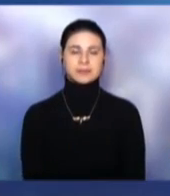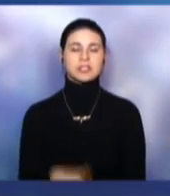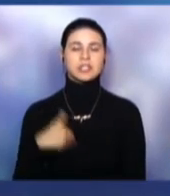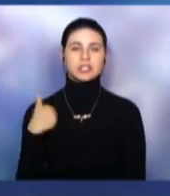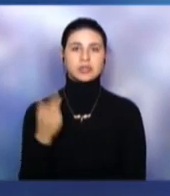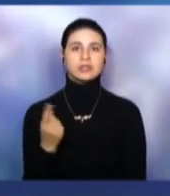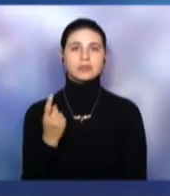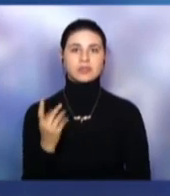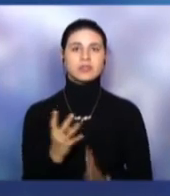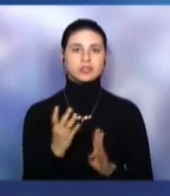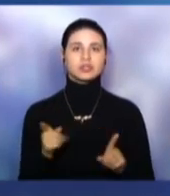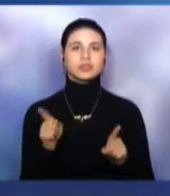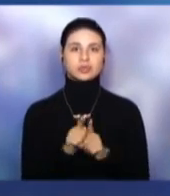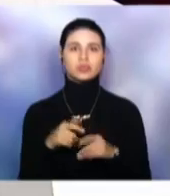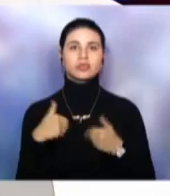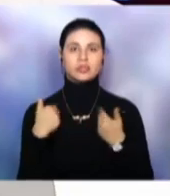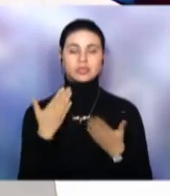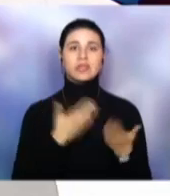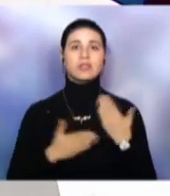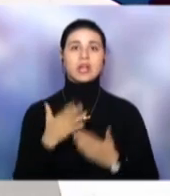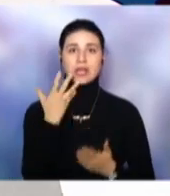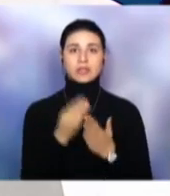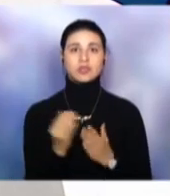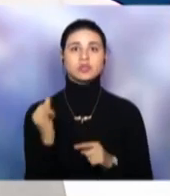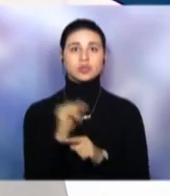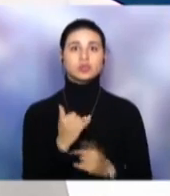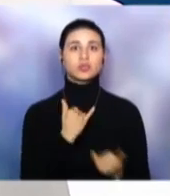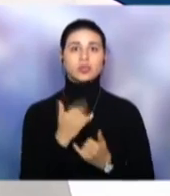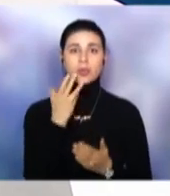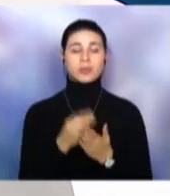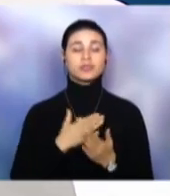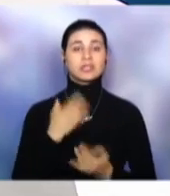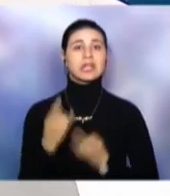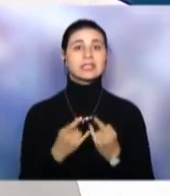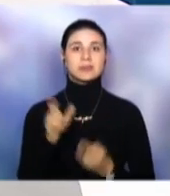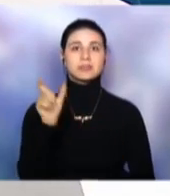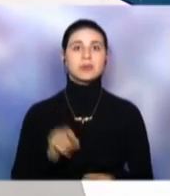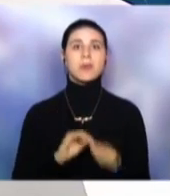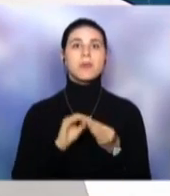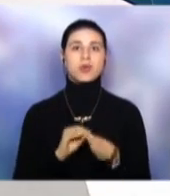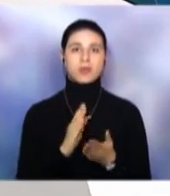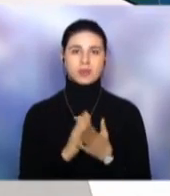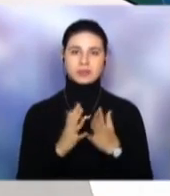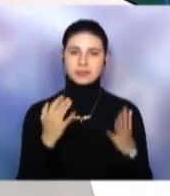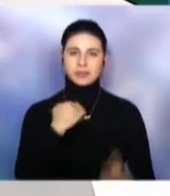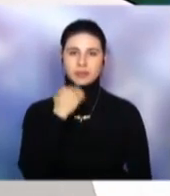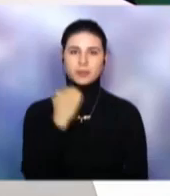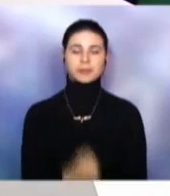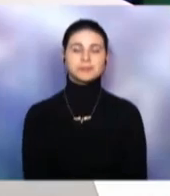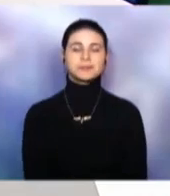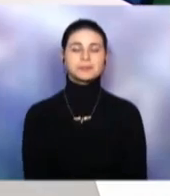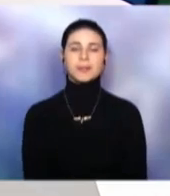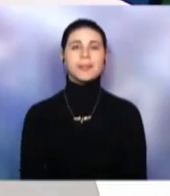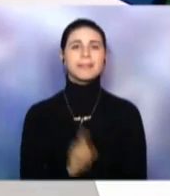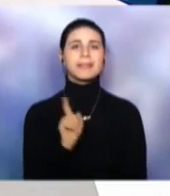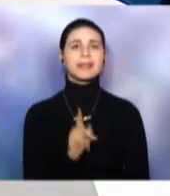რიგში. გვიხარიათ თქვენი სტუმრობა, იმიტომ რომ ჩვენ ვთვლით, რომ თქვენ ჩვენი გადაცემის მეგობარი ბრძანდებით. უმრავლესი მადლობა. რას